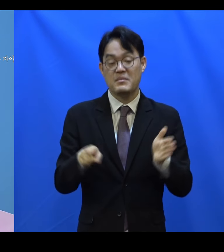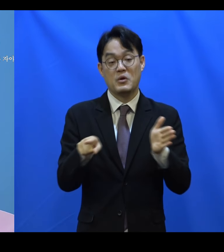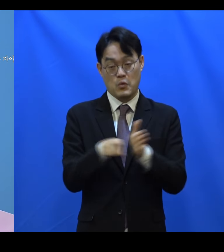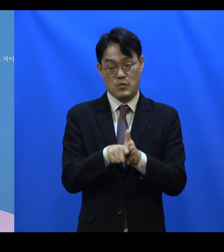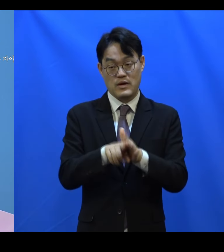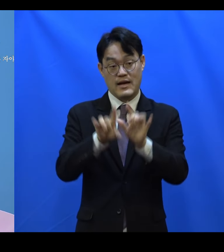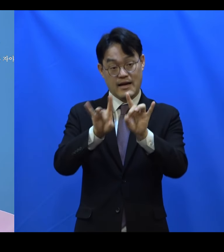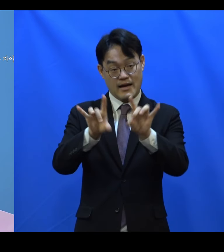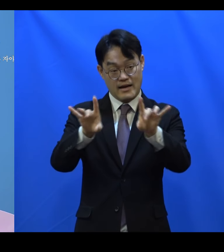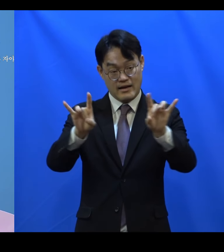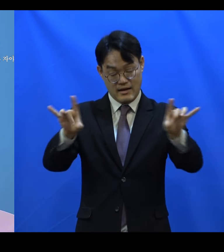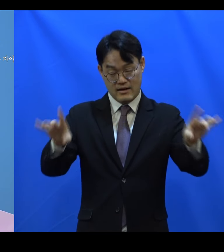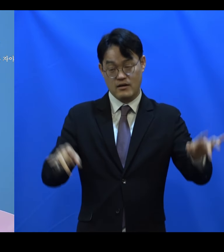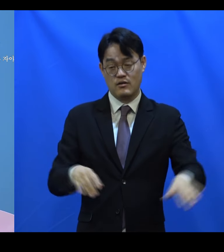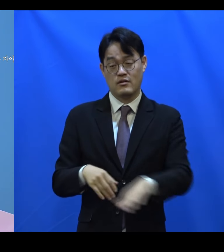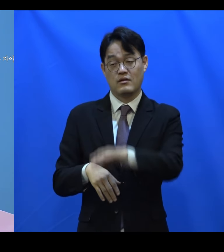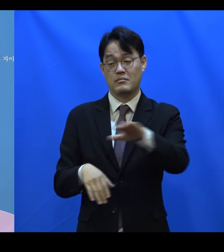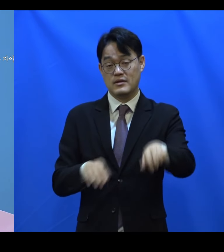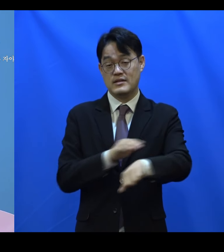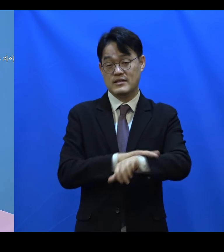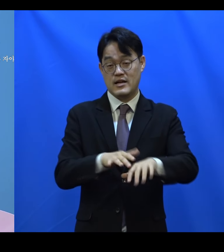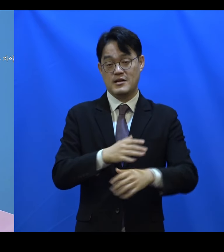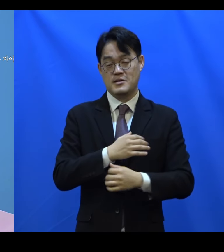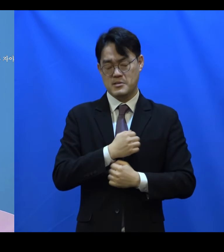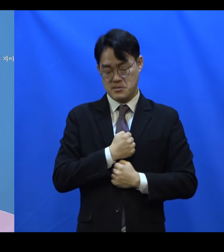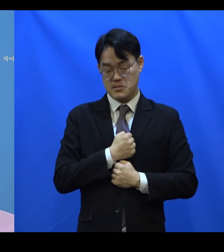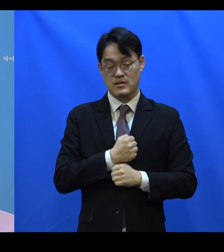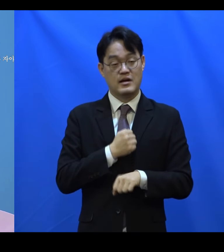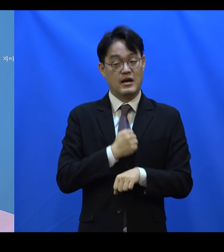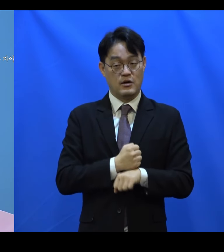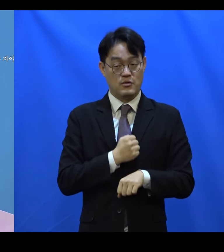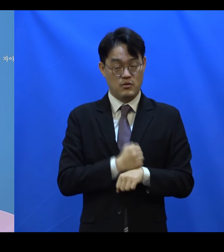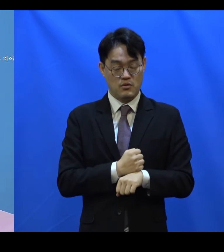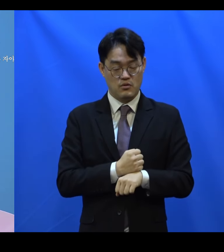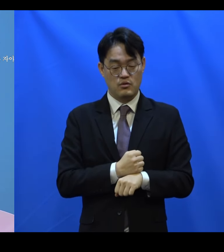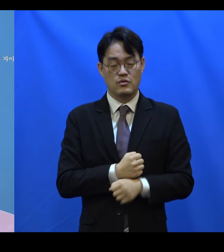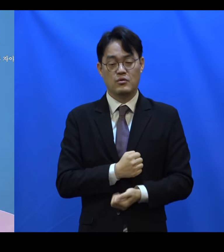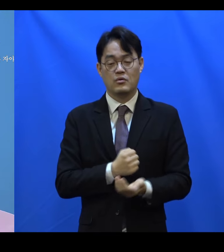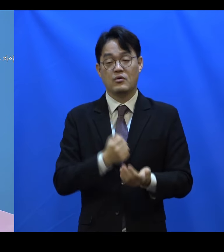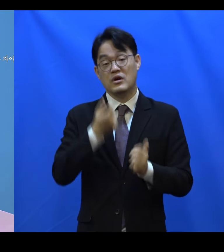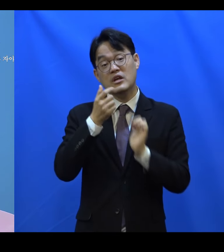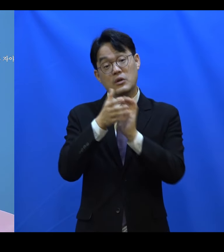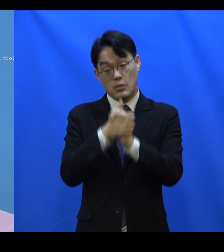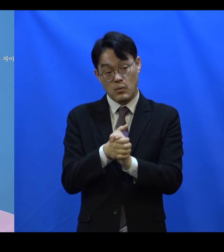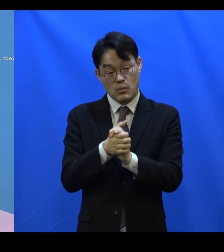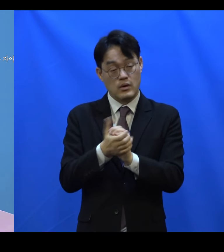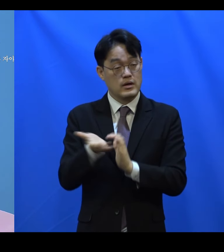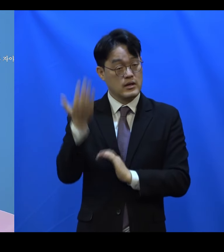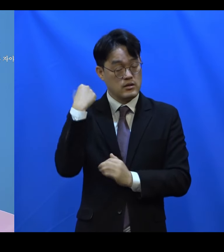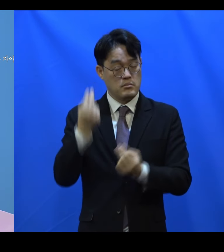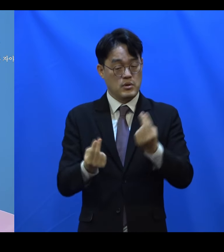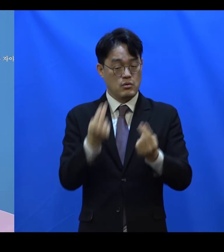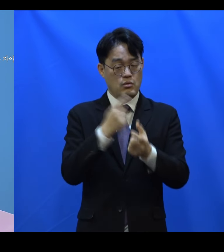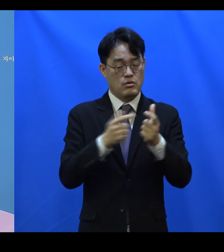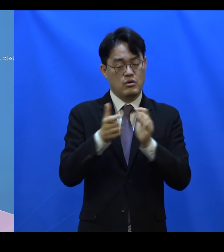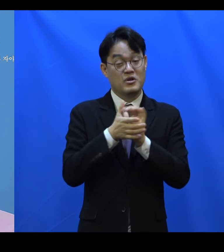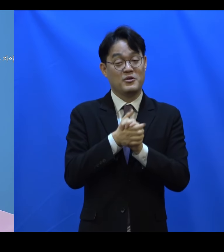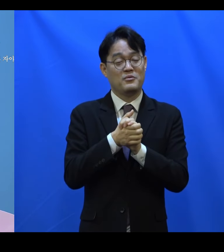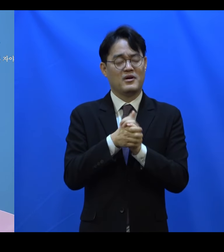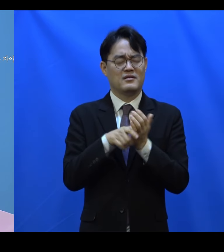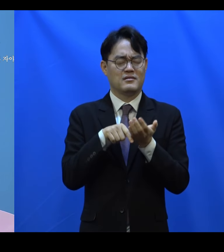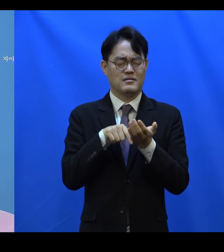각자에게 적용을 잘 하시고 이전보다 기도가 좀 더 깊어지고 그죠? 이전보다 말씀이